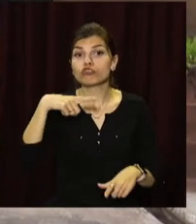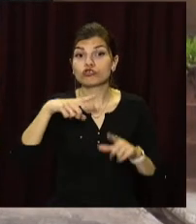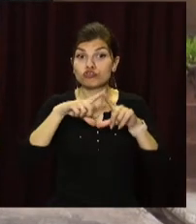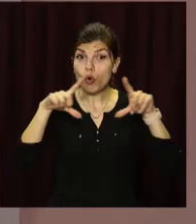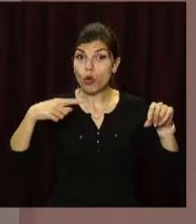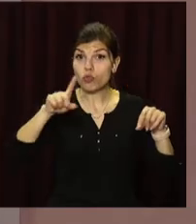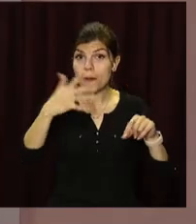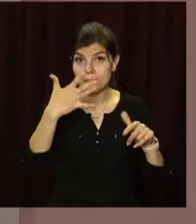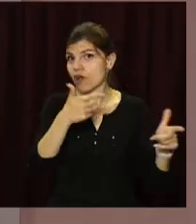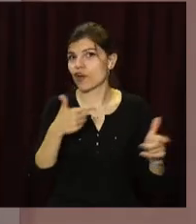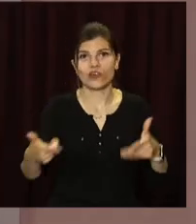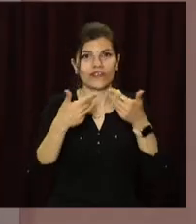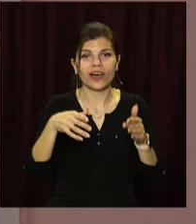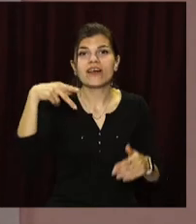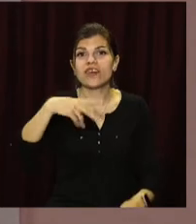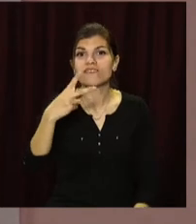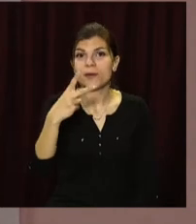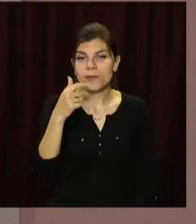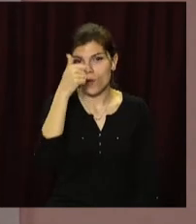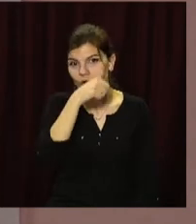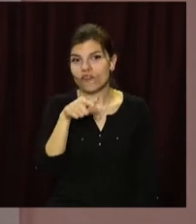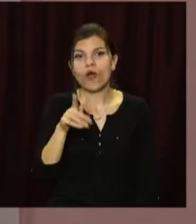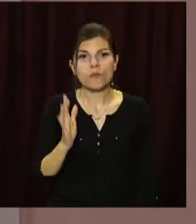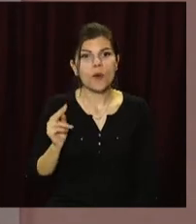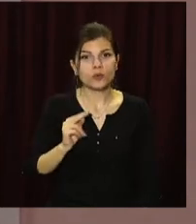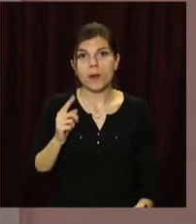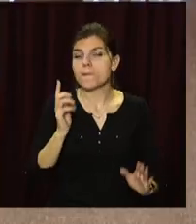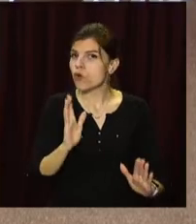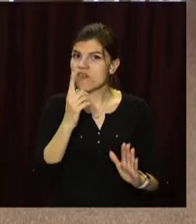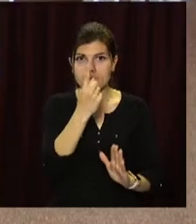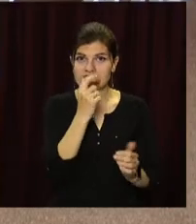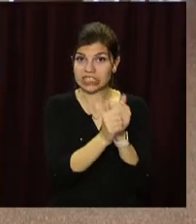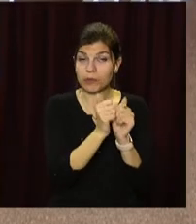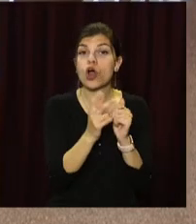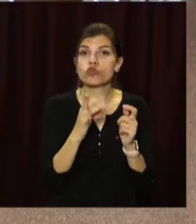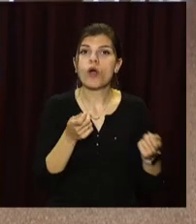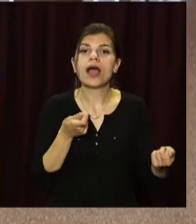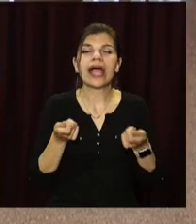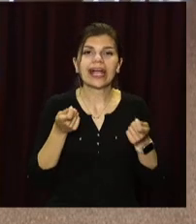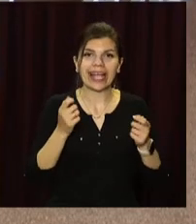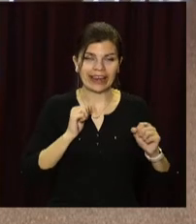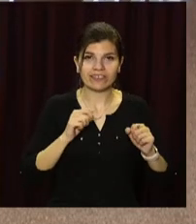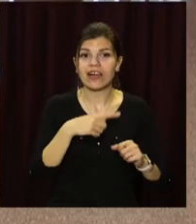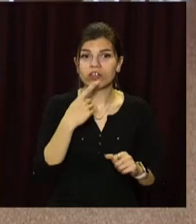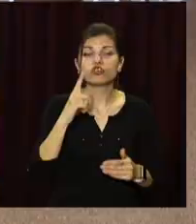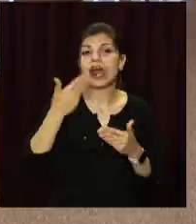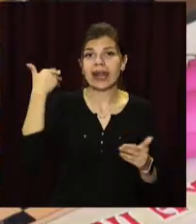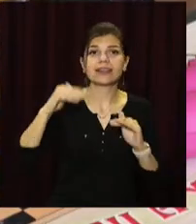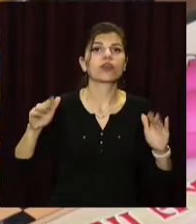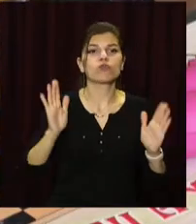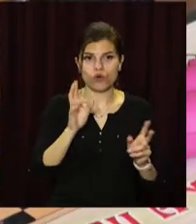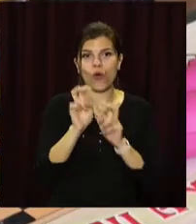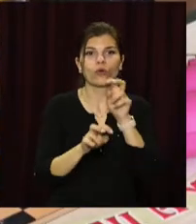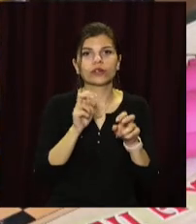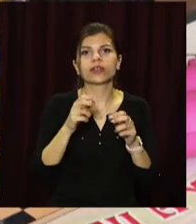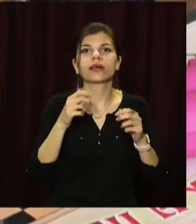шкільного табору. У 2021-му він працюватиме тільки в першу зміну. Проте керівники запевняють, як і раніше, діти ходитимуть